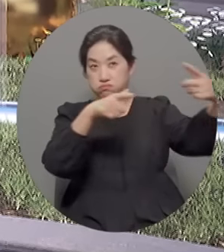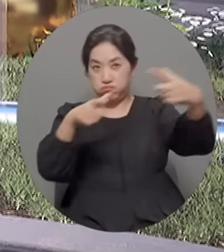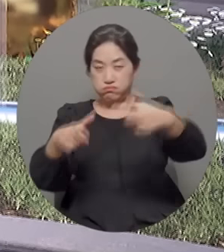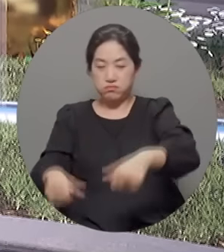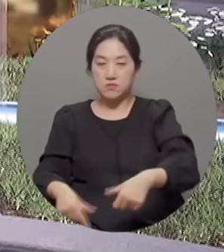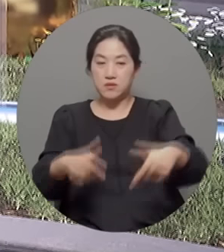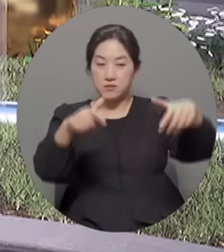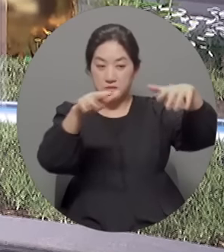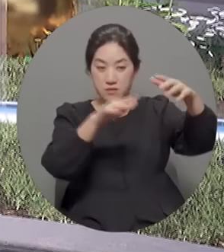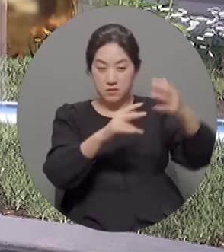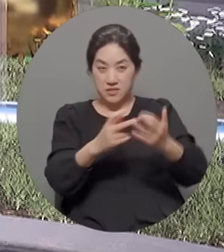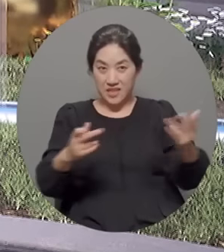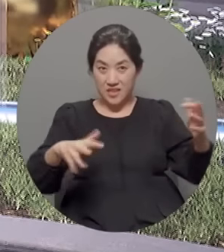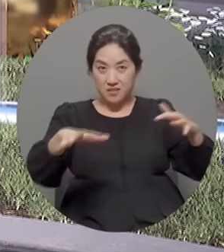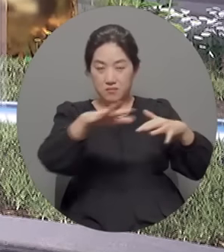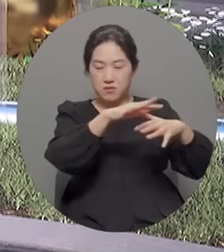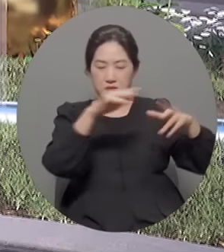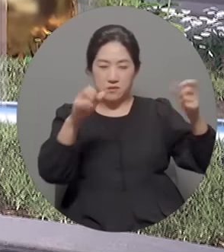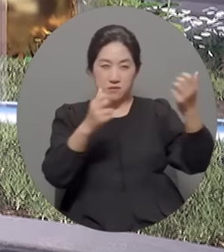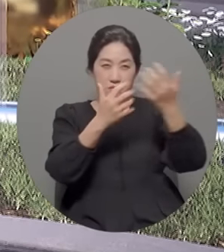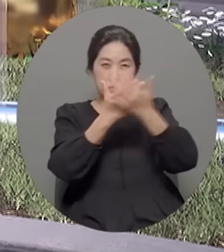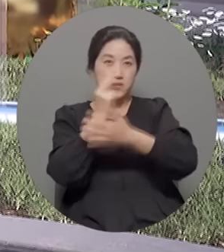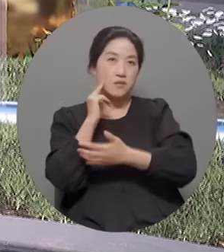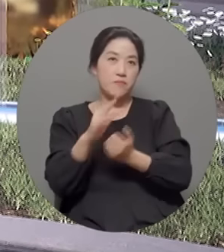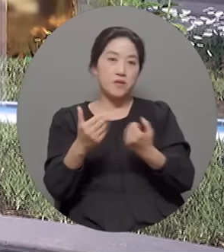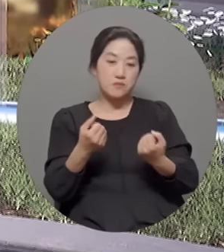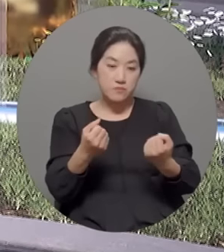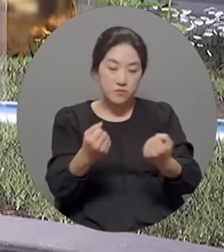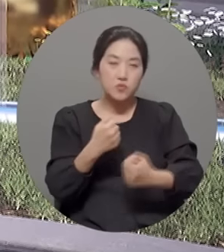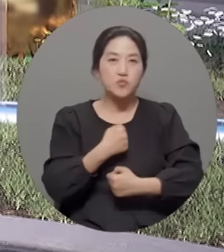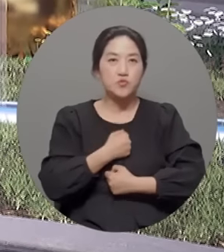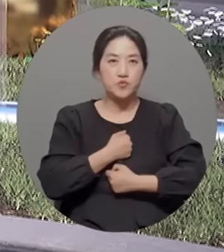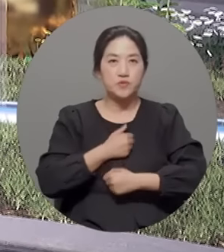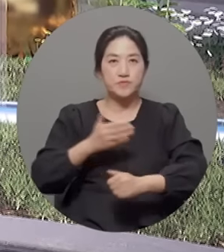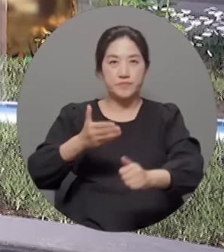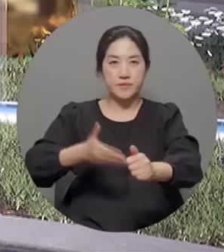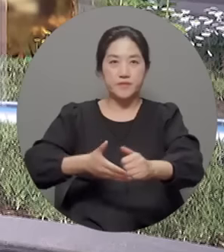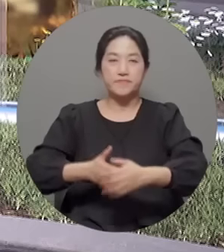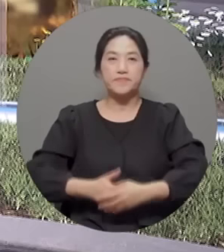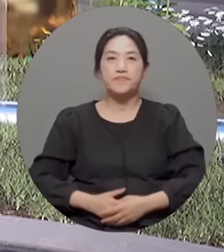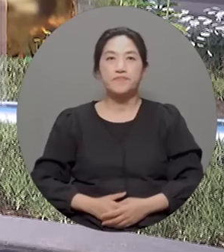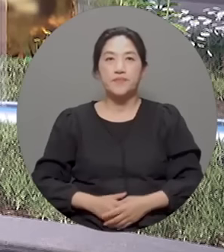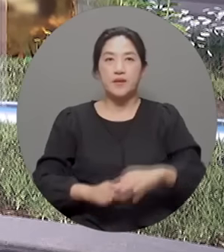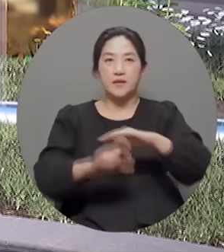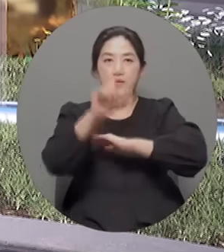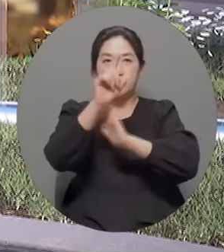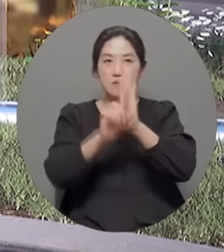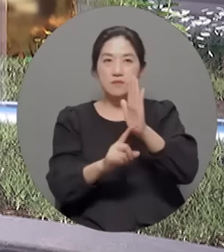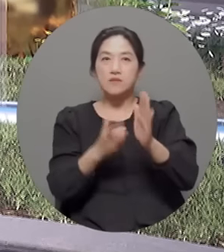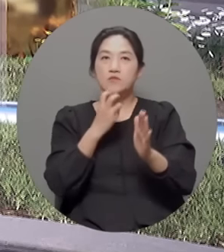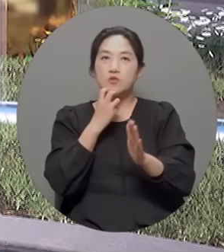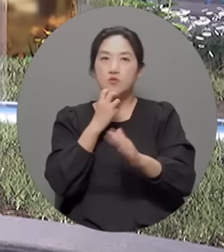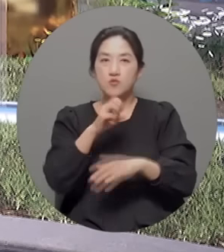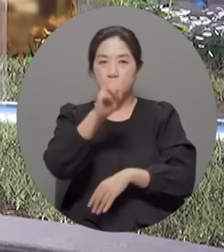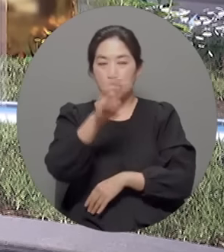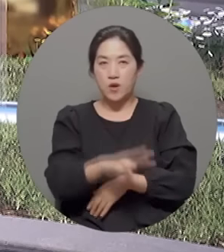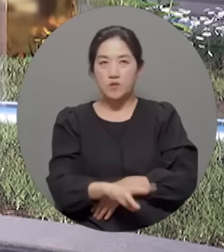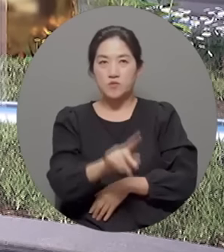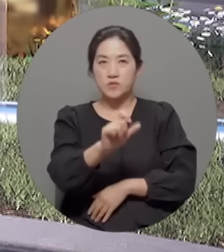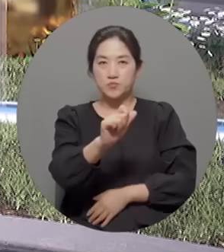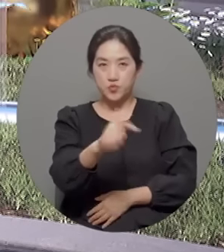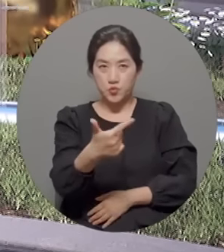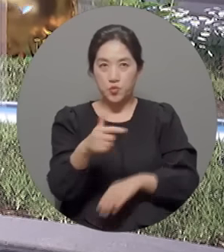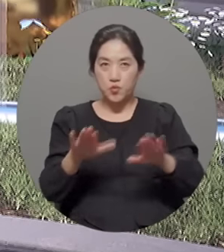내륙에 짙은 안개가 끼겠습니다. 출근길 조심해서 이동하셔야겠습니다. 아침 최저 기온은 서울과 광주